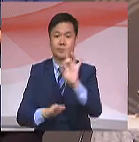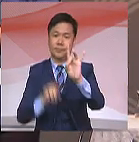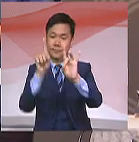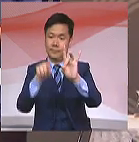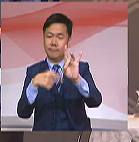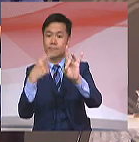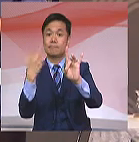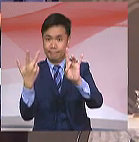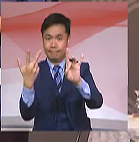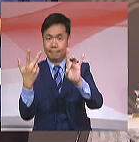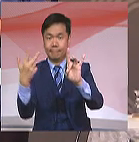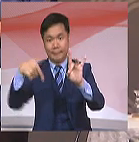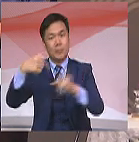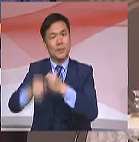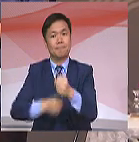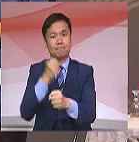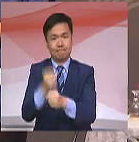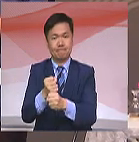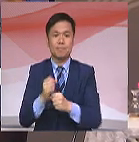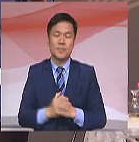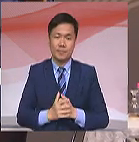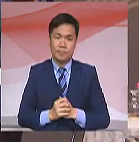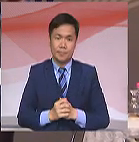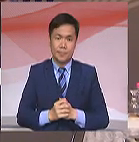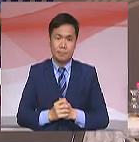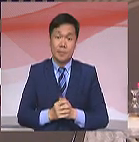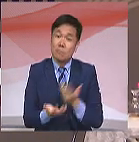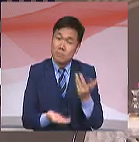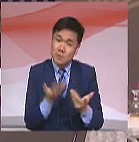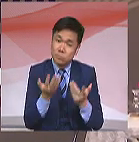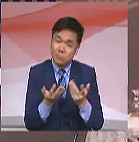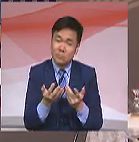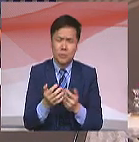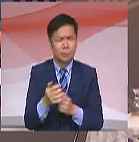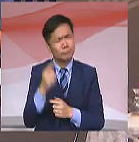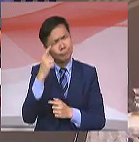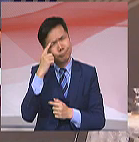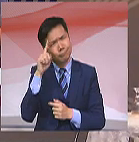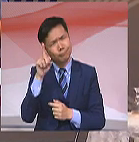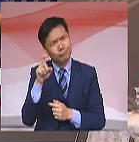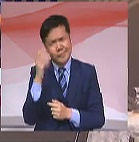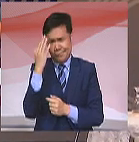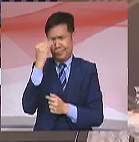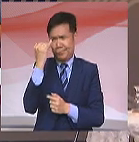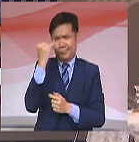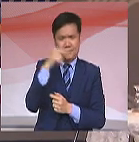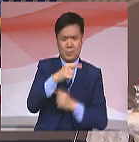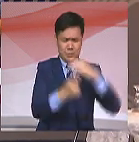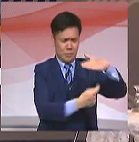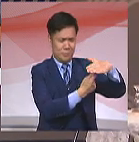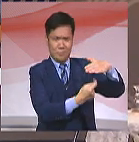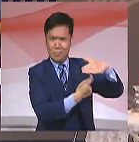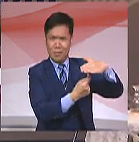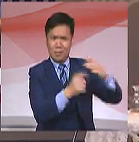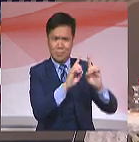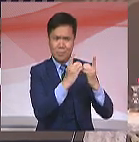8 Mac 2021. Mungkin ada yang tertanya-tanya mengapa murid prasekolah tahun